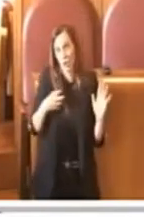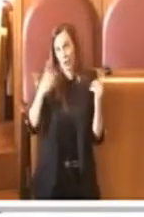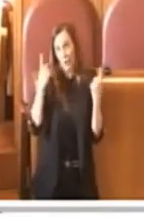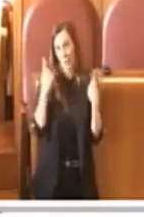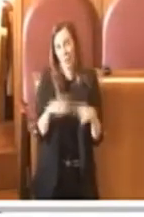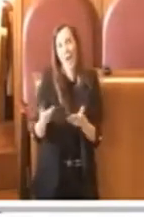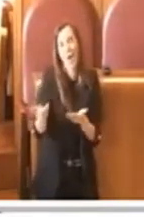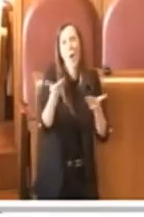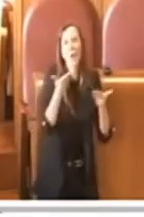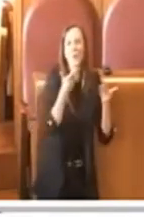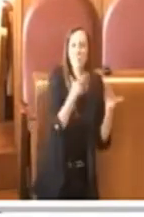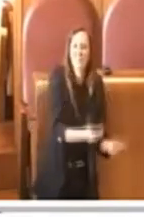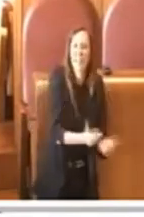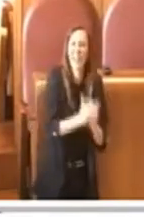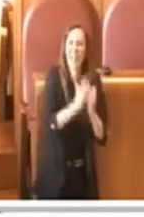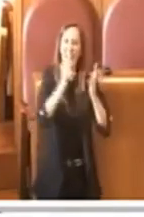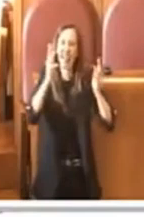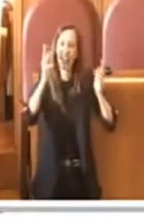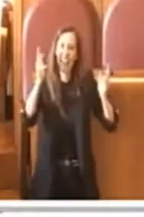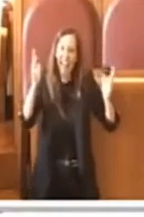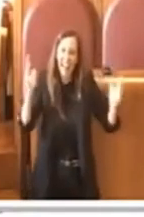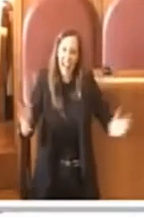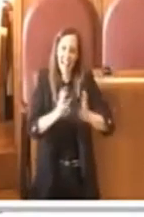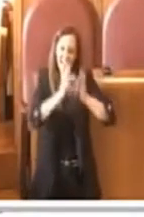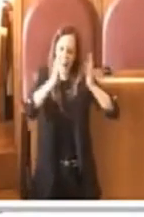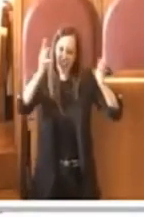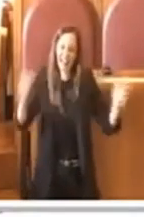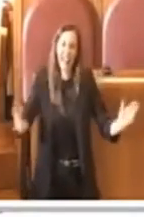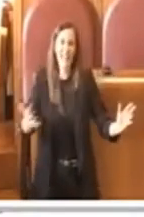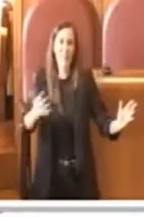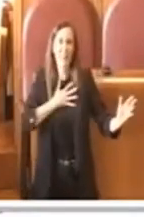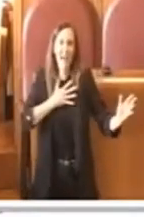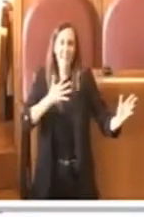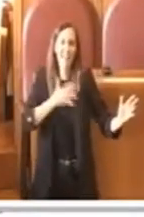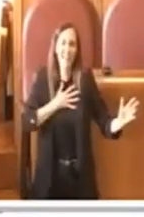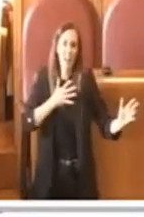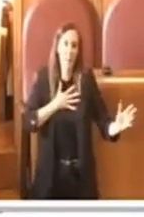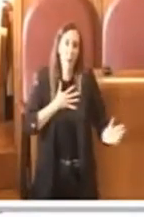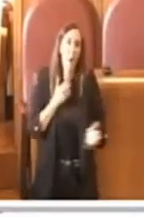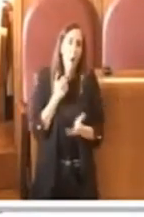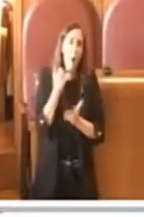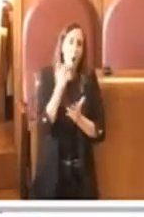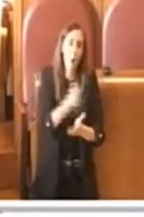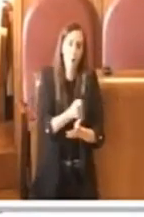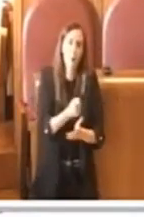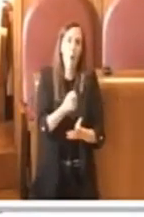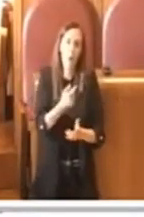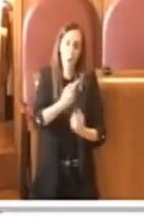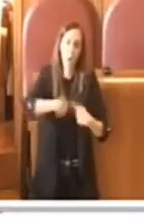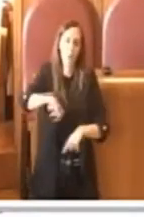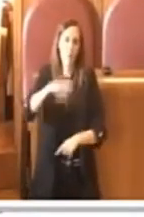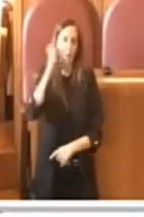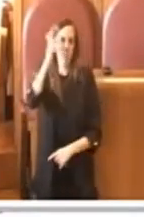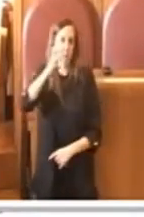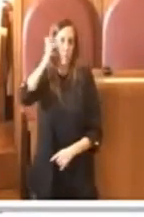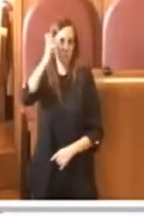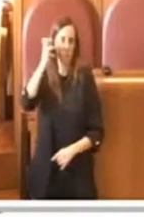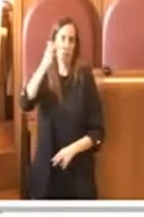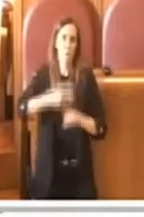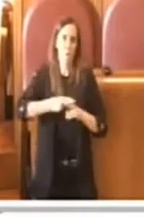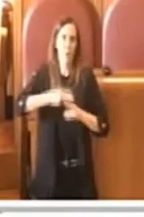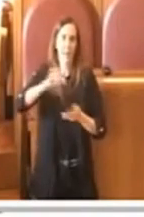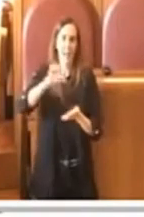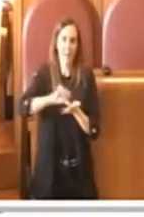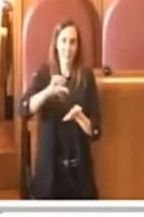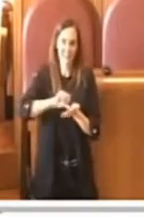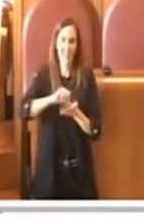per ospitare questo enorme, enorme patrimonio che vanta Roma Capitale. Questo è un